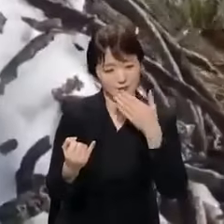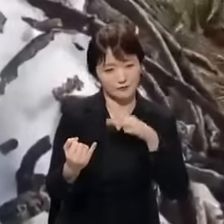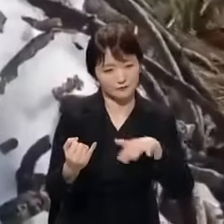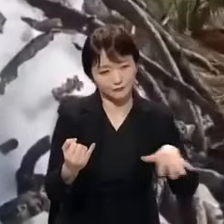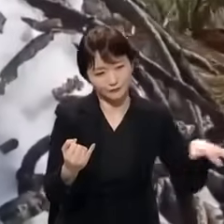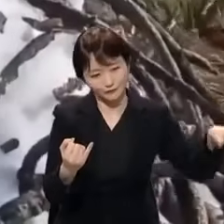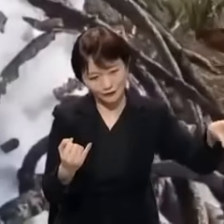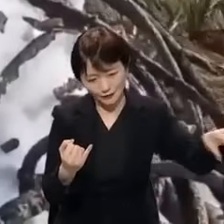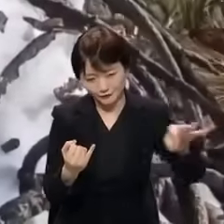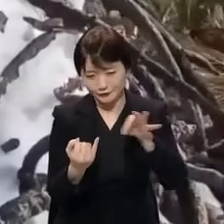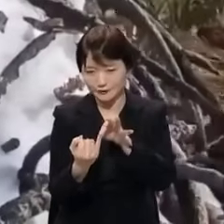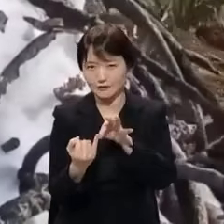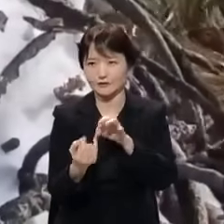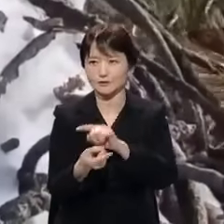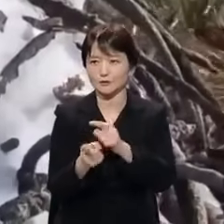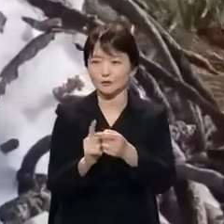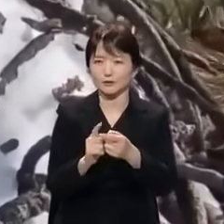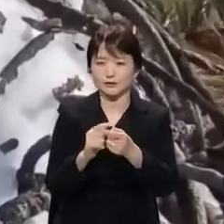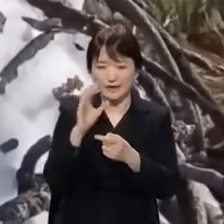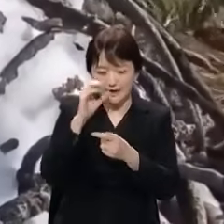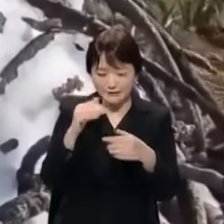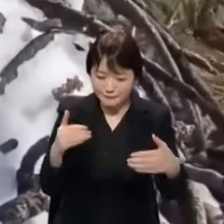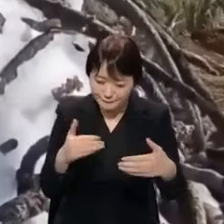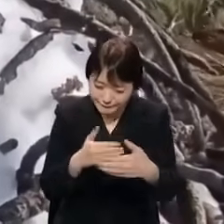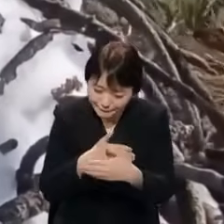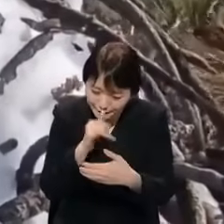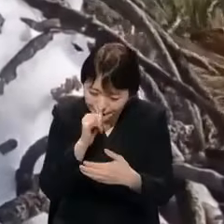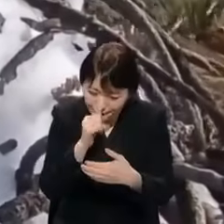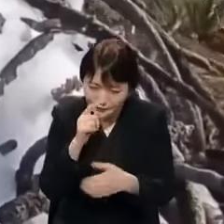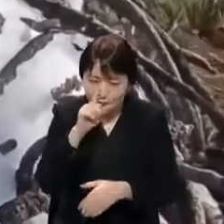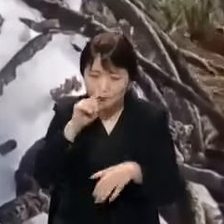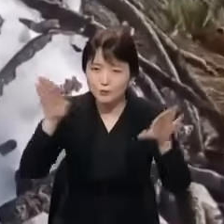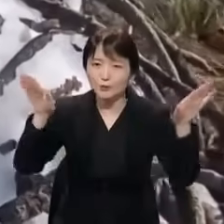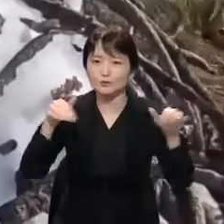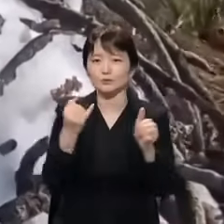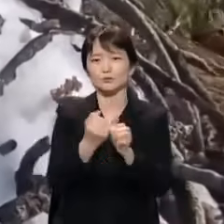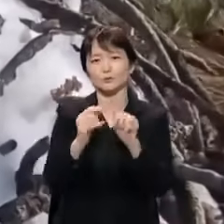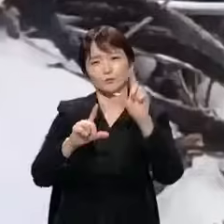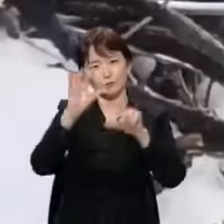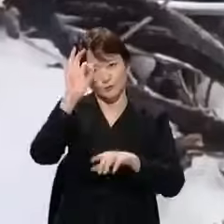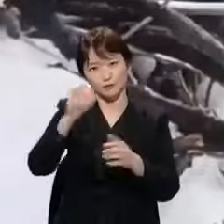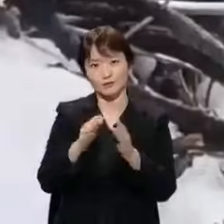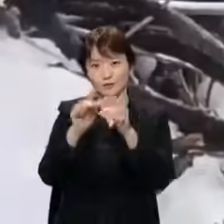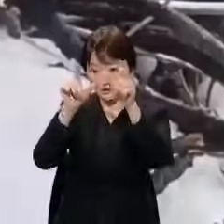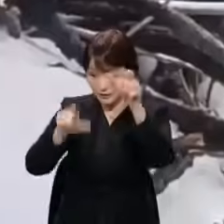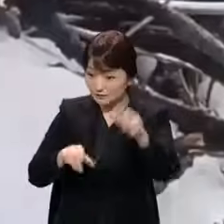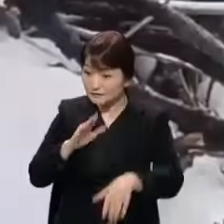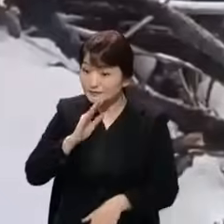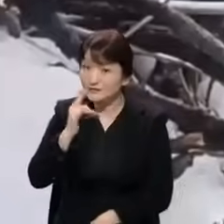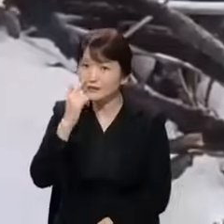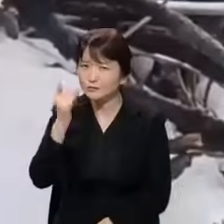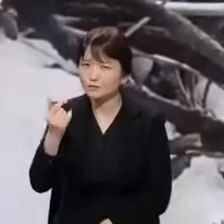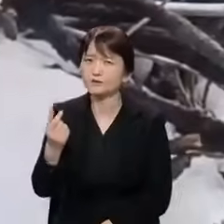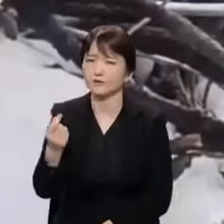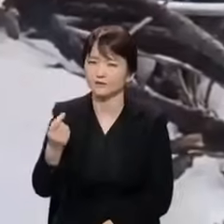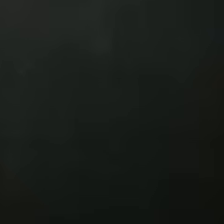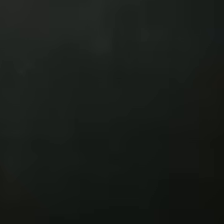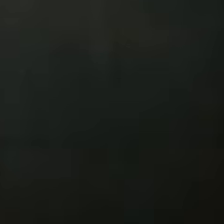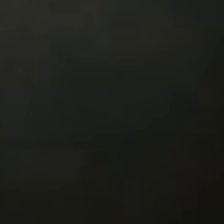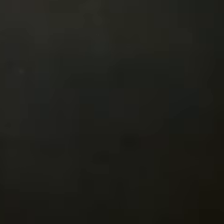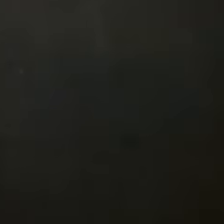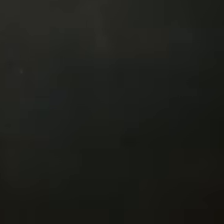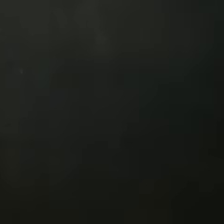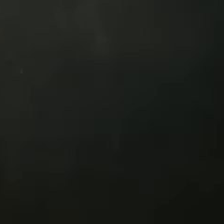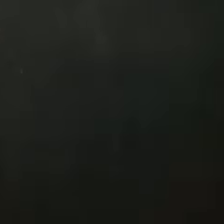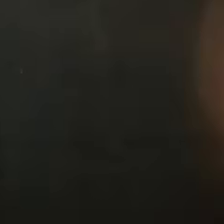서로 자기 새끼들을 품겠다고 투닥이는 독수리 부부의 모습에 누리꾼들, 이게 진짜 부모라면서 박수를 보냈습니다.